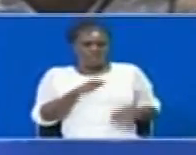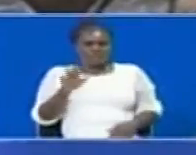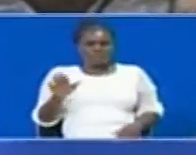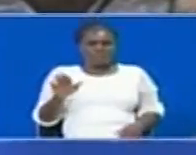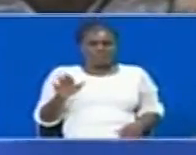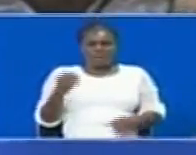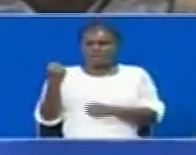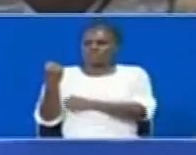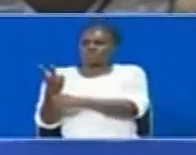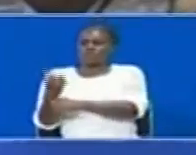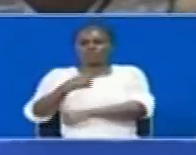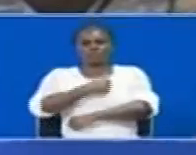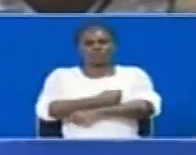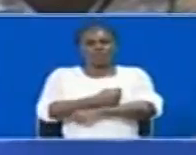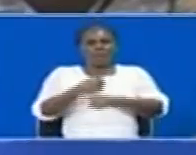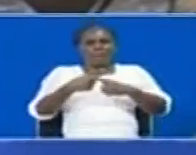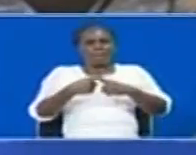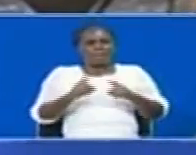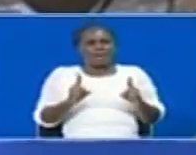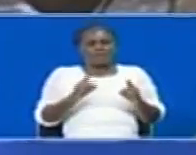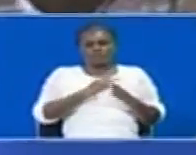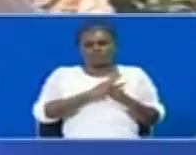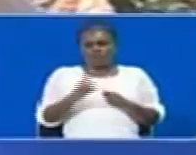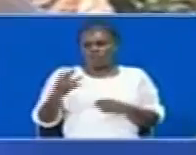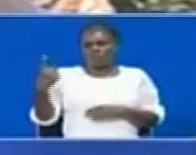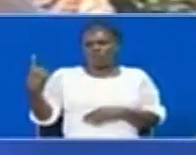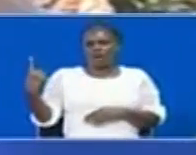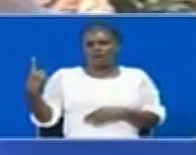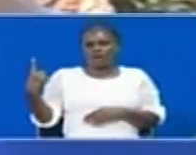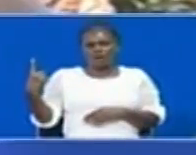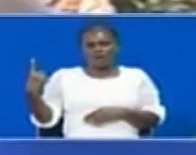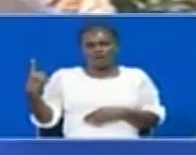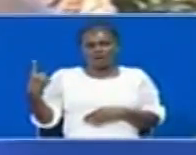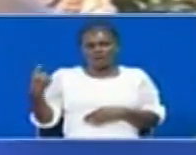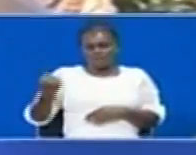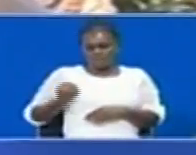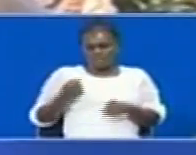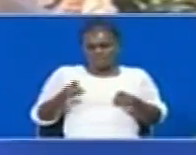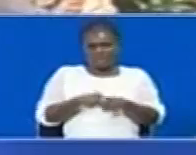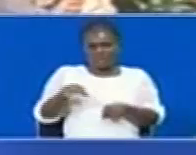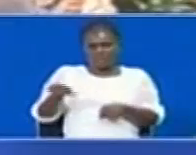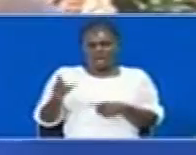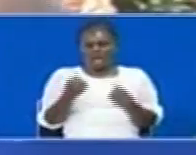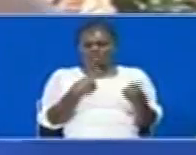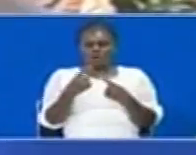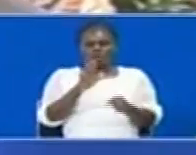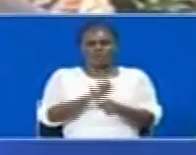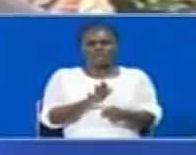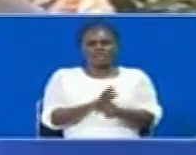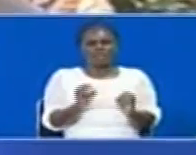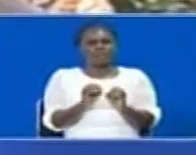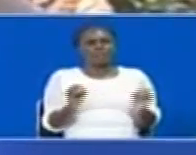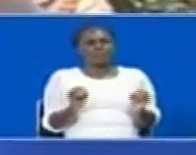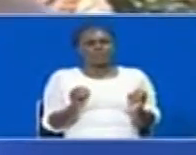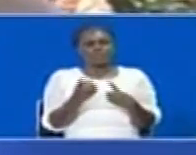ni mwanafunzi katika shule hiyo, lakini alikuwa kwenye kidato cha kwanza. Yuko na dadake ambaye huwa aongei sana, ongea